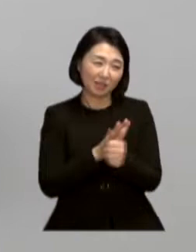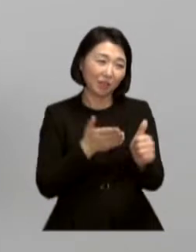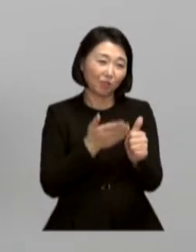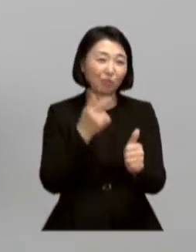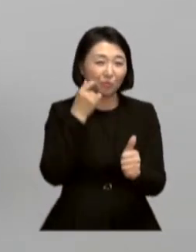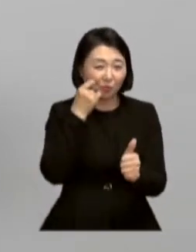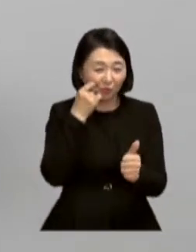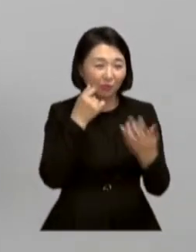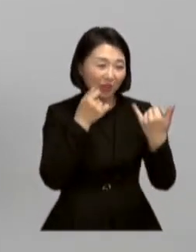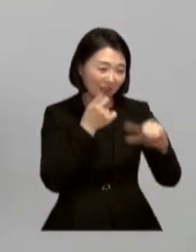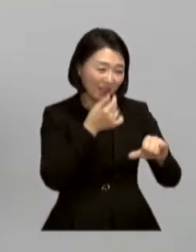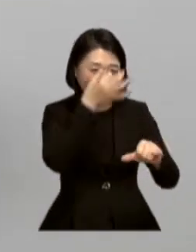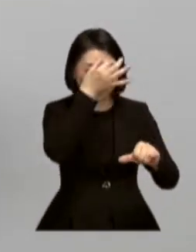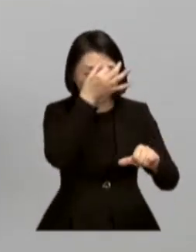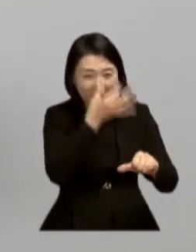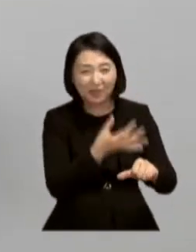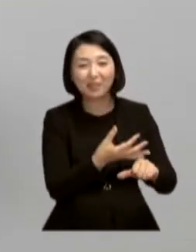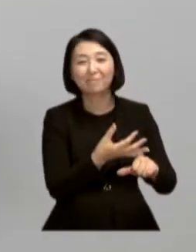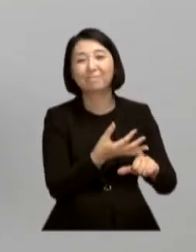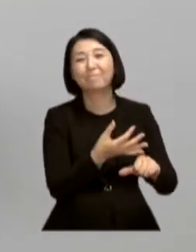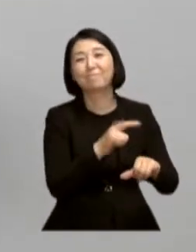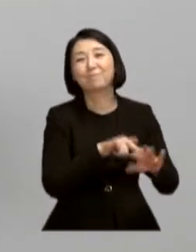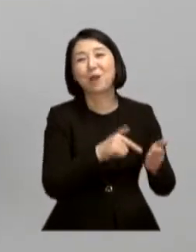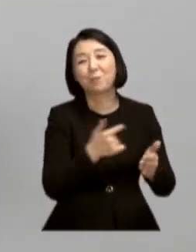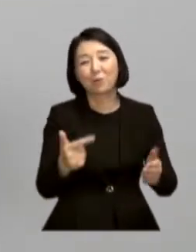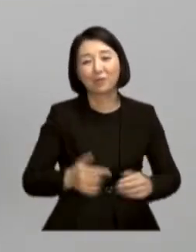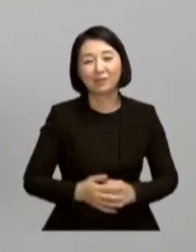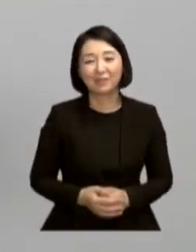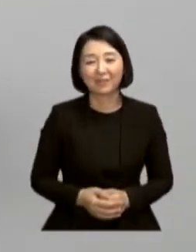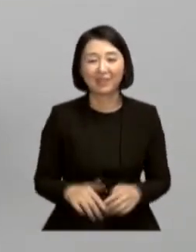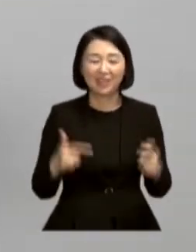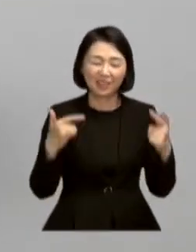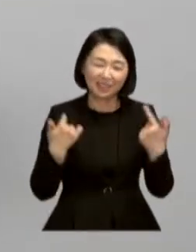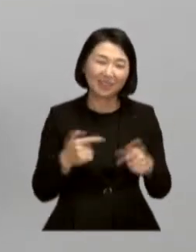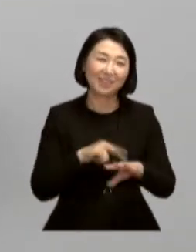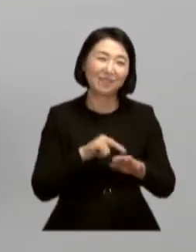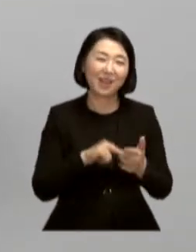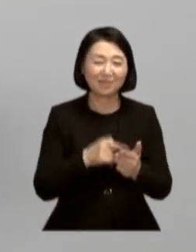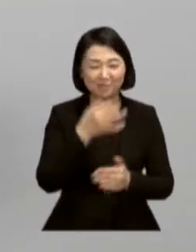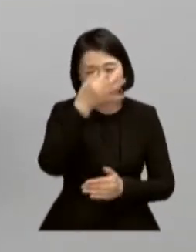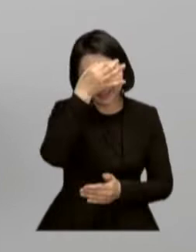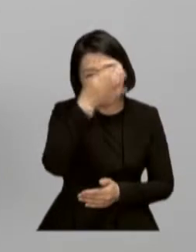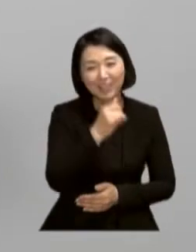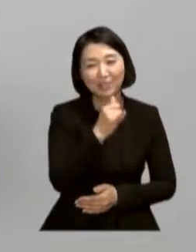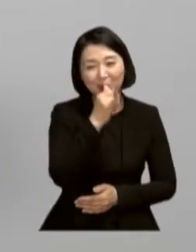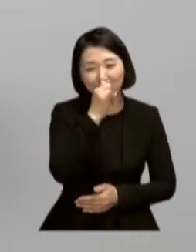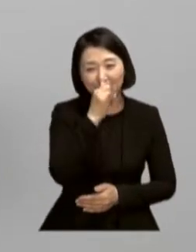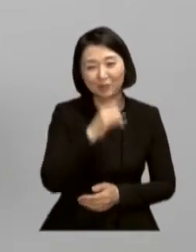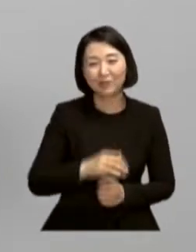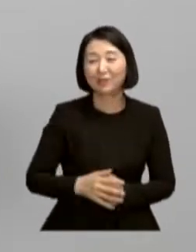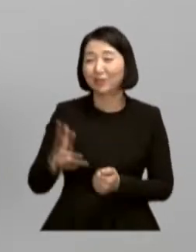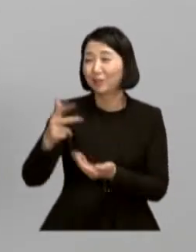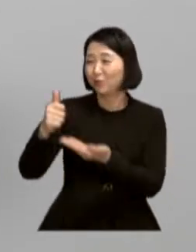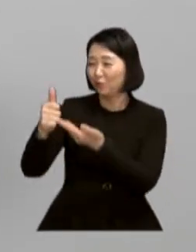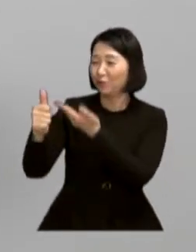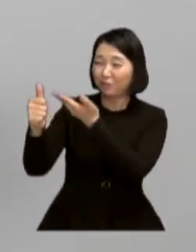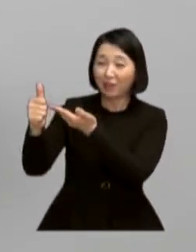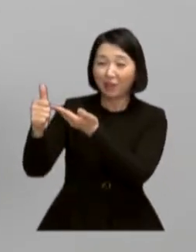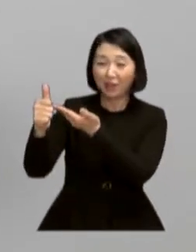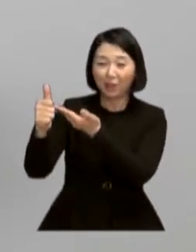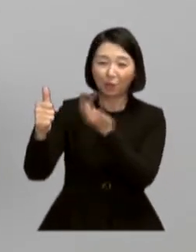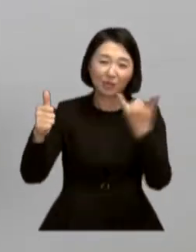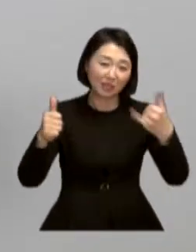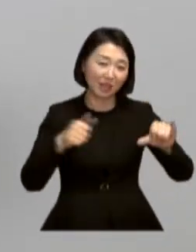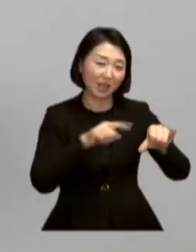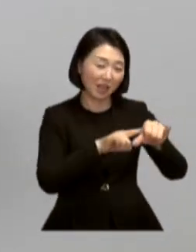아이들에게 미안하게 마음이 너무 많이 들고요. 항상 그런 마음 때문에 주님께 우리